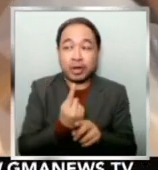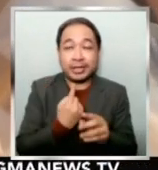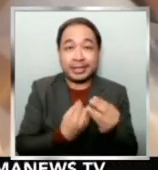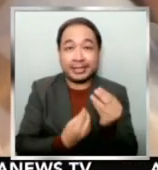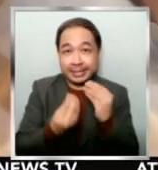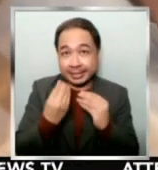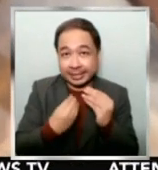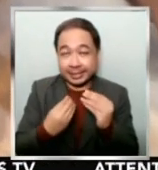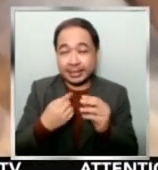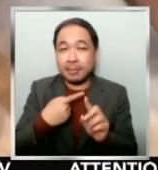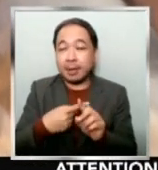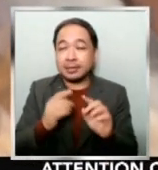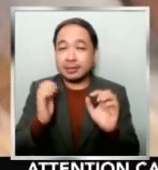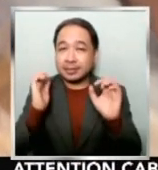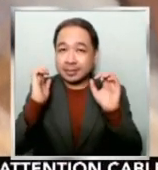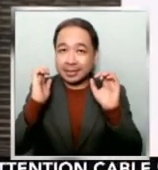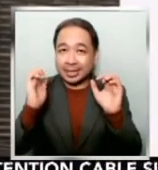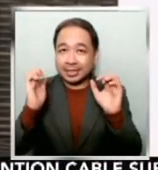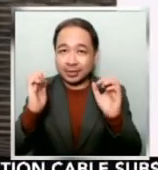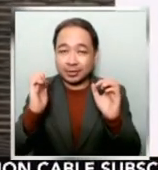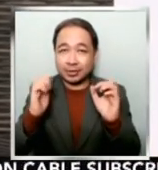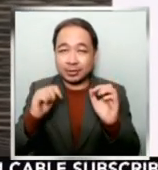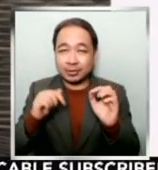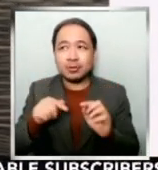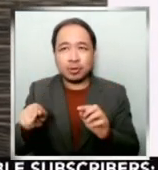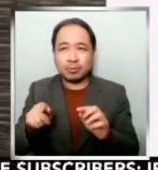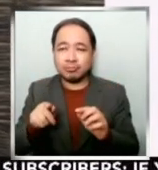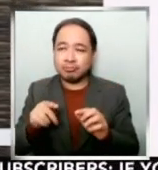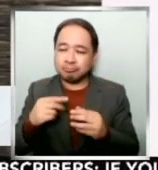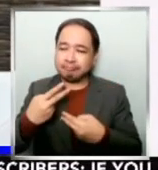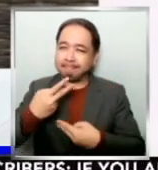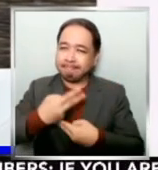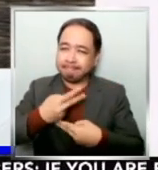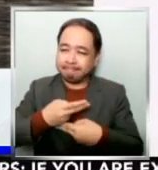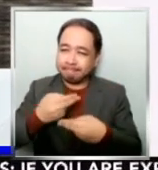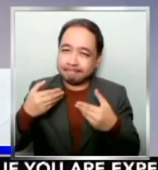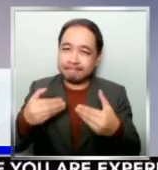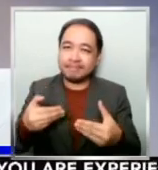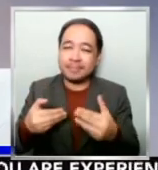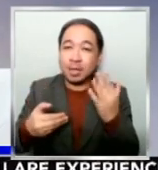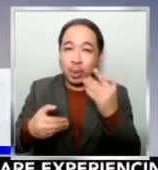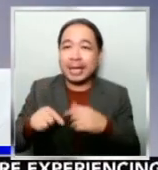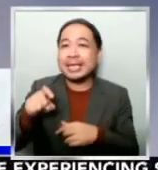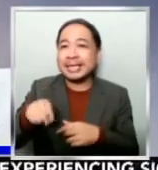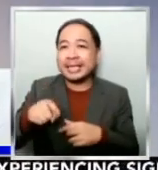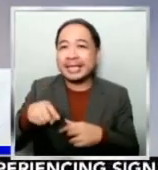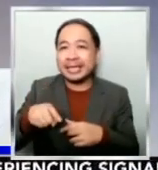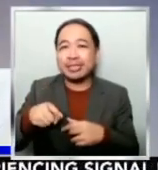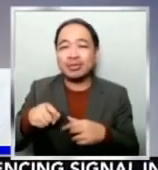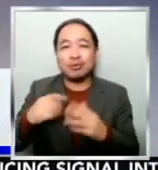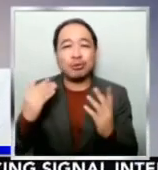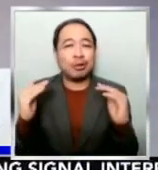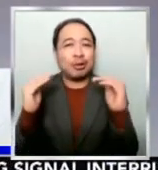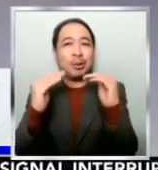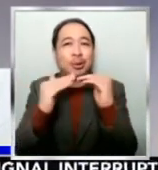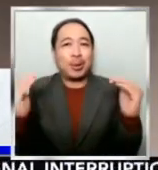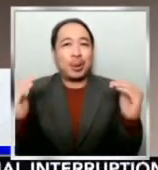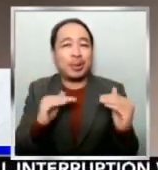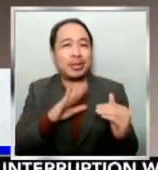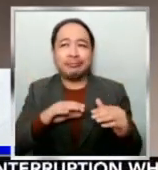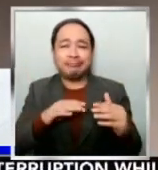pag-ehersisyo. Hindi raw siya nagpapabaya. Kailangan niya raw kasi ito para maka-catch up sa liksi ng kanyang bunsong si